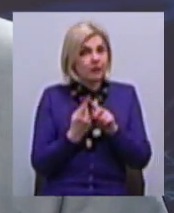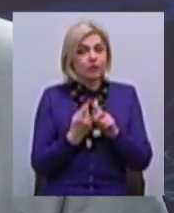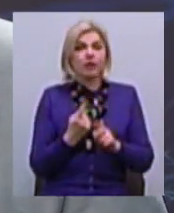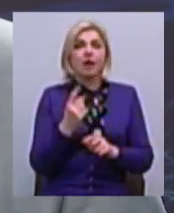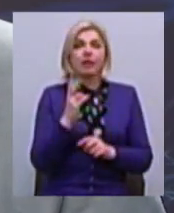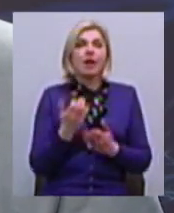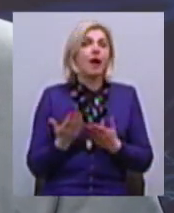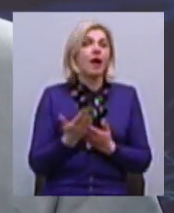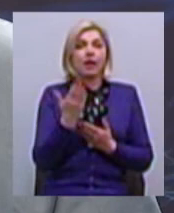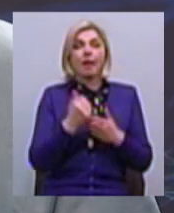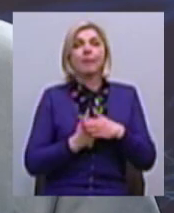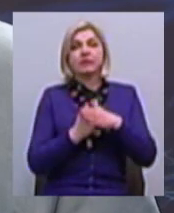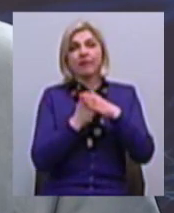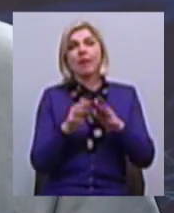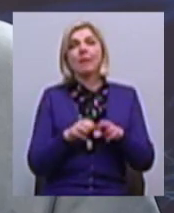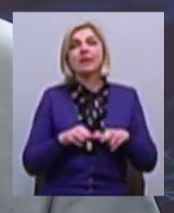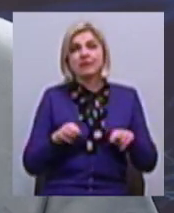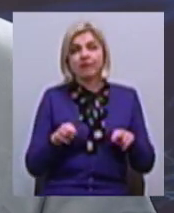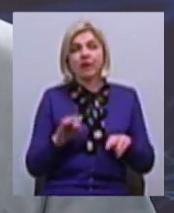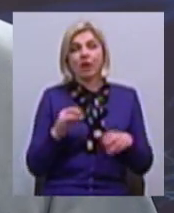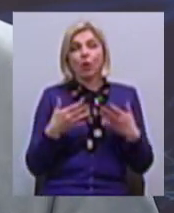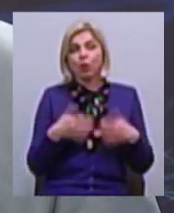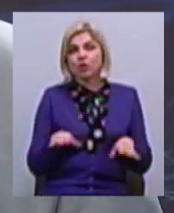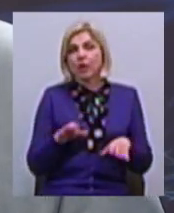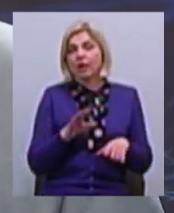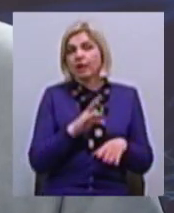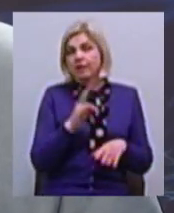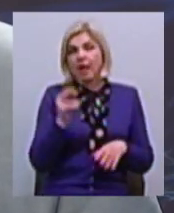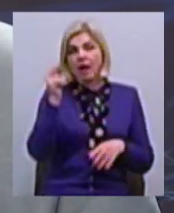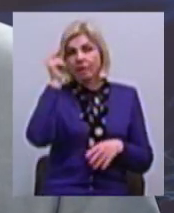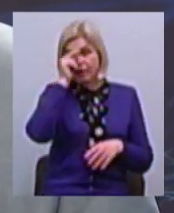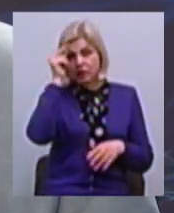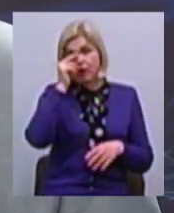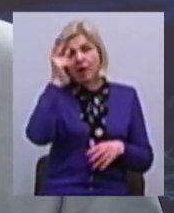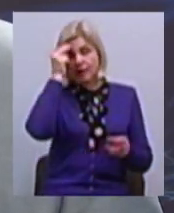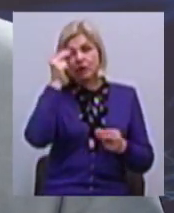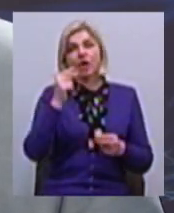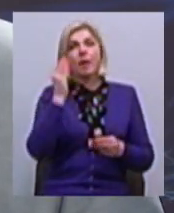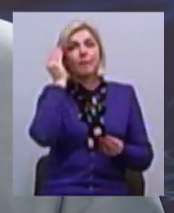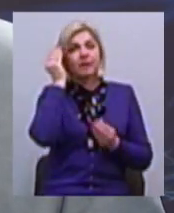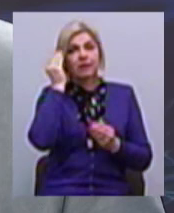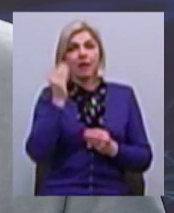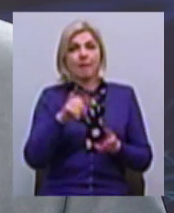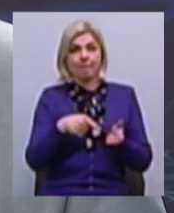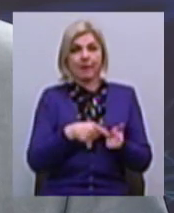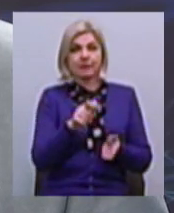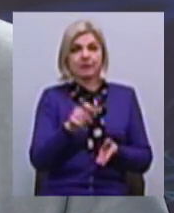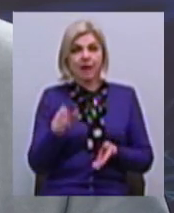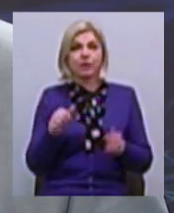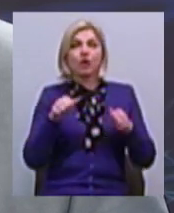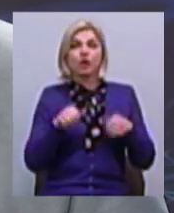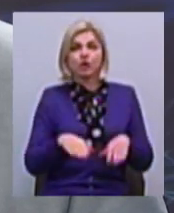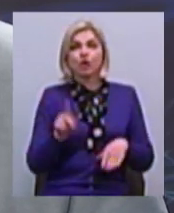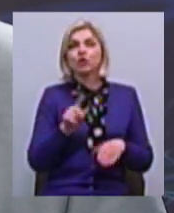на яких підставах міністерства, і вже ж не вивчаючи думку містян, вирішила, що